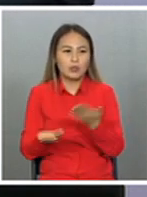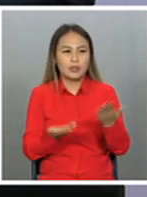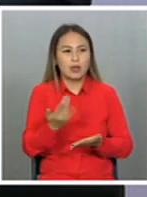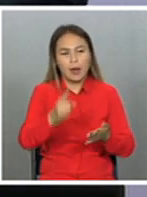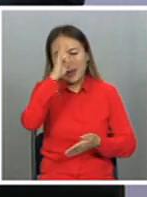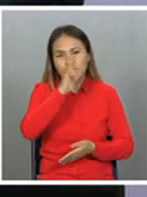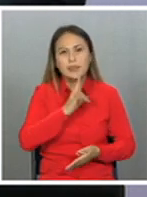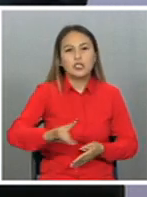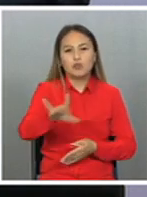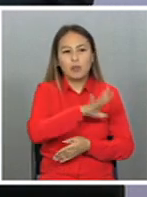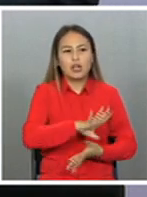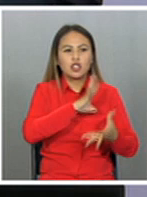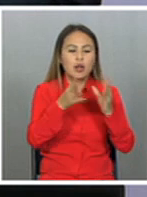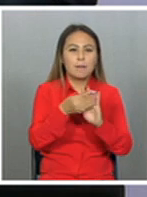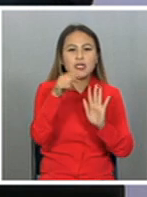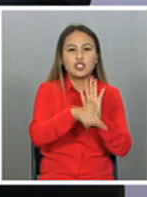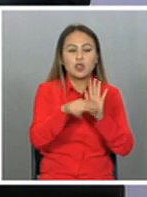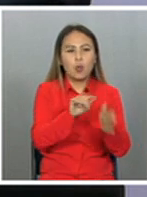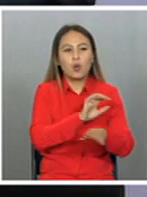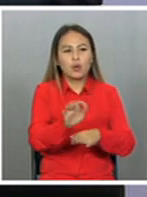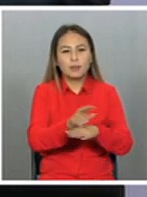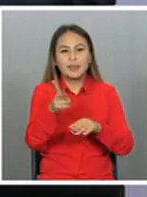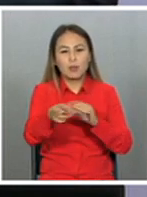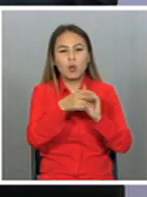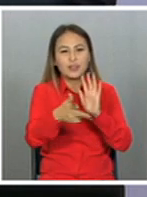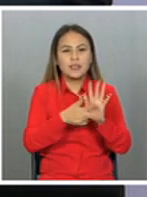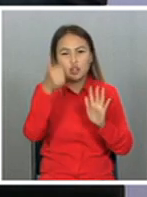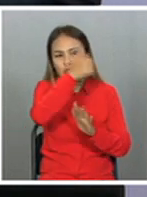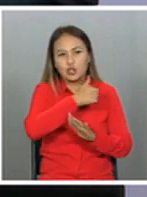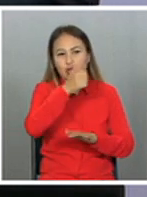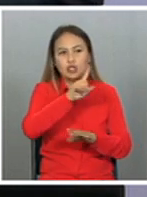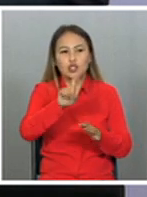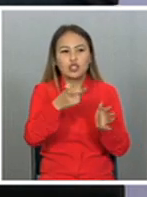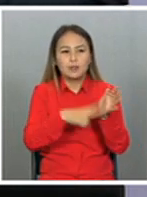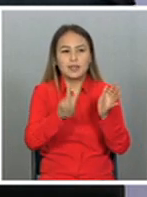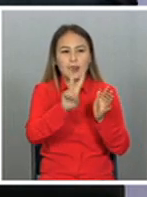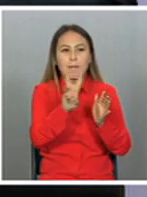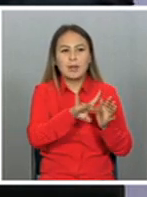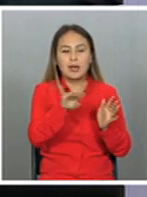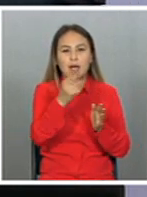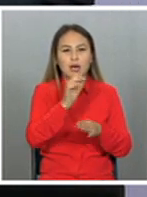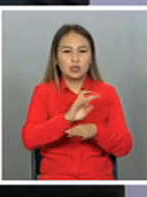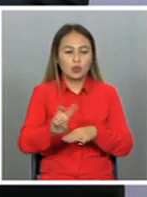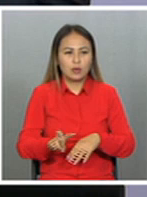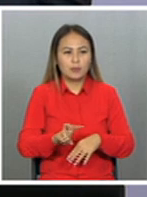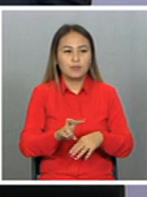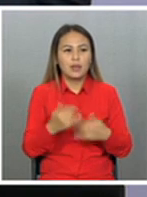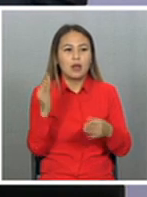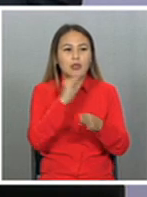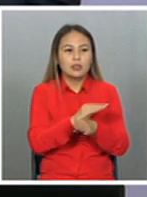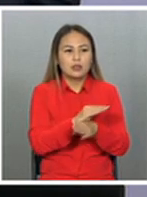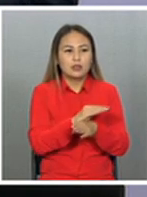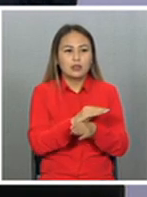Қазақстан Республикасының жалпы ішкі өнімі 2018 жылы 172 миллиард ақш долларын құраған екен.